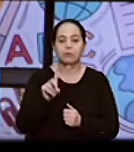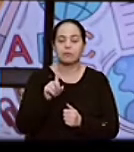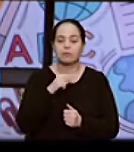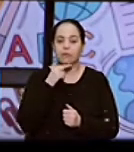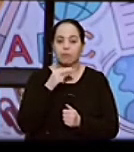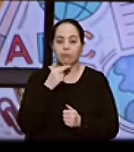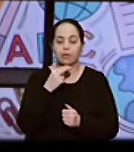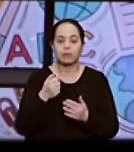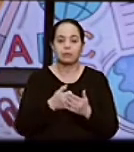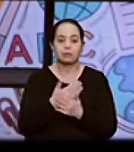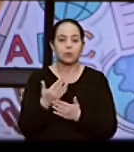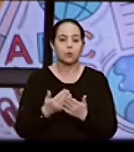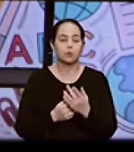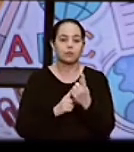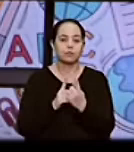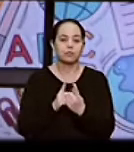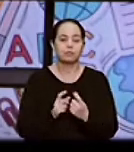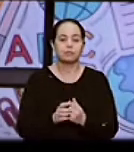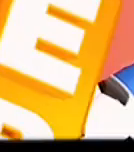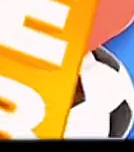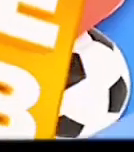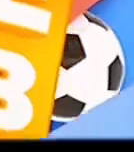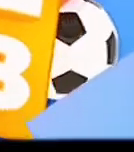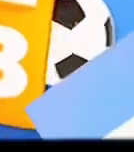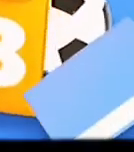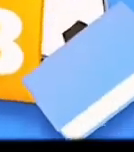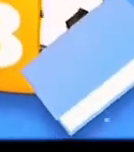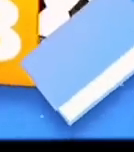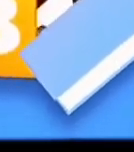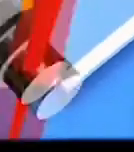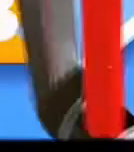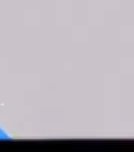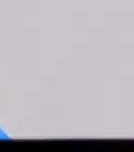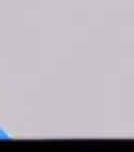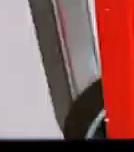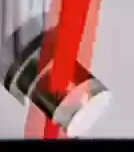Спасибо вам, ребята, за внимание. До новых встреч!